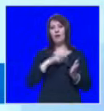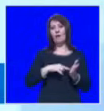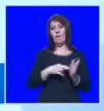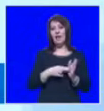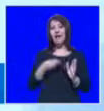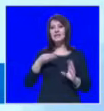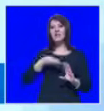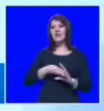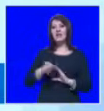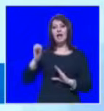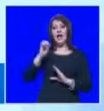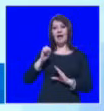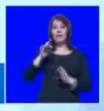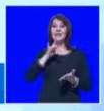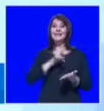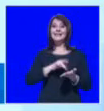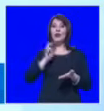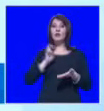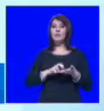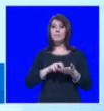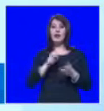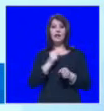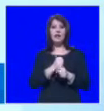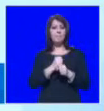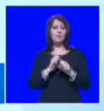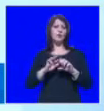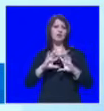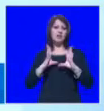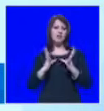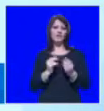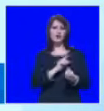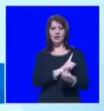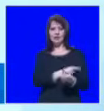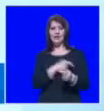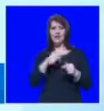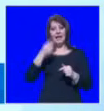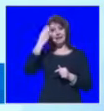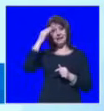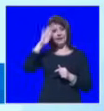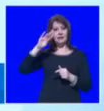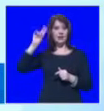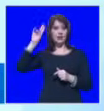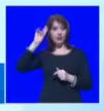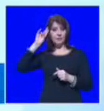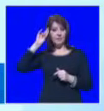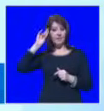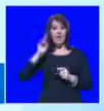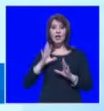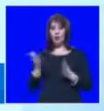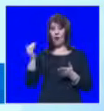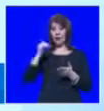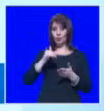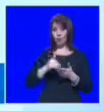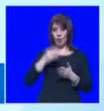така че Централната банка работи с всички сили, така че тази дата да бъде изпълнена и когато тя